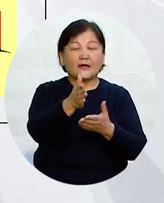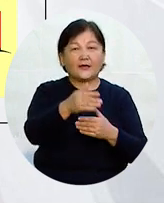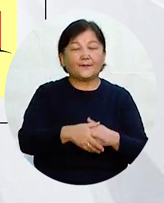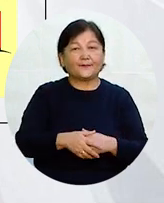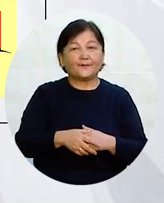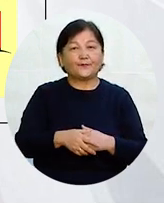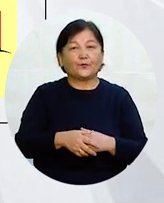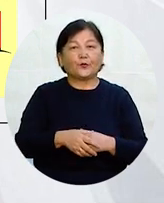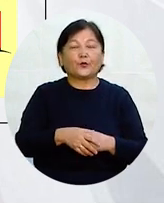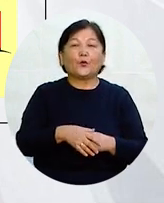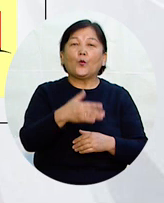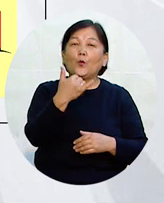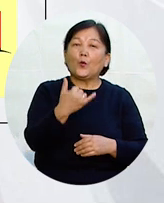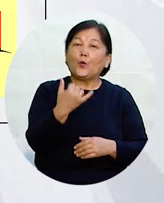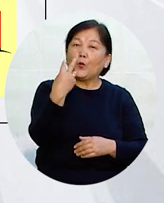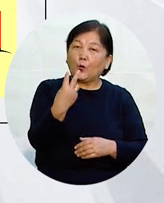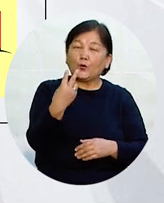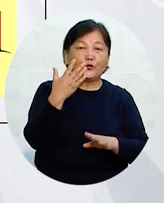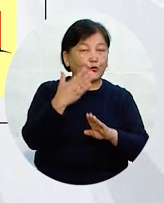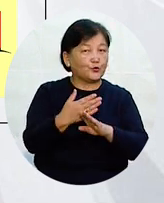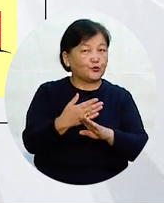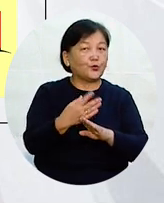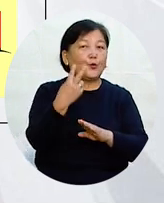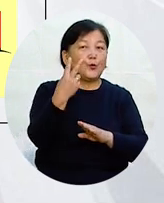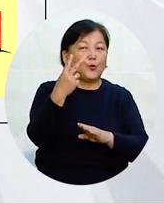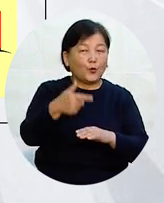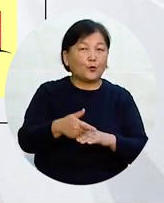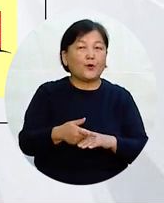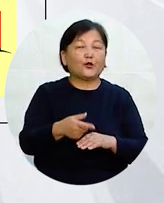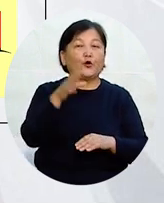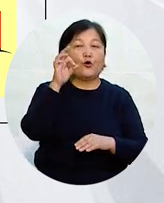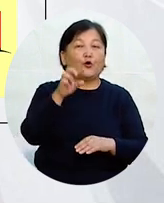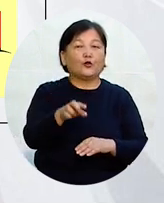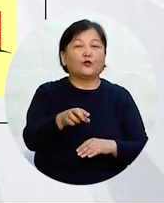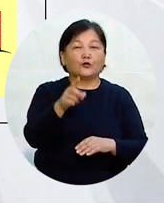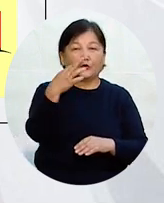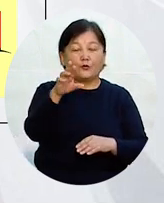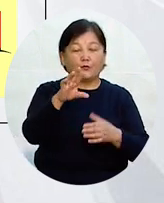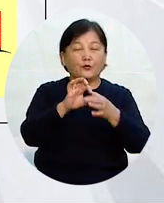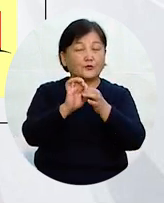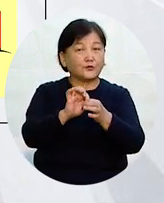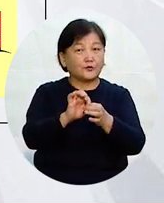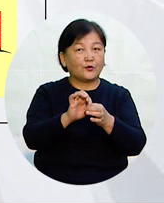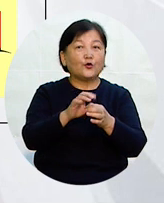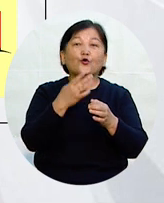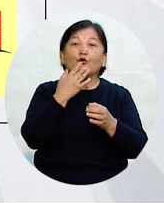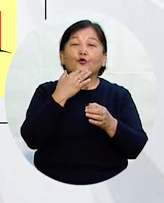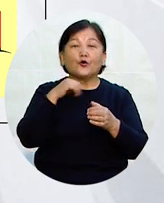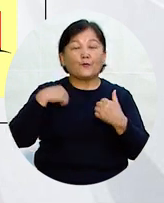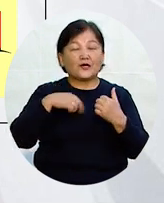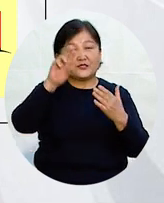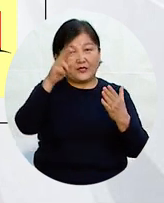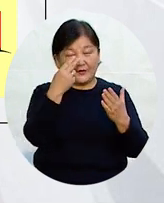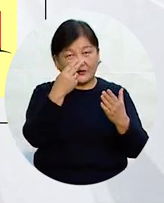За үүгээр төгсөн үйл язгууртай үг нь холбсон. За багш нь үгийн язгуурыг өнгөөр тэмдэглэсэн байгаа.